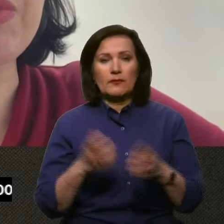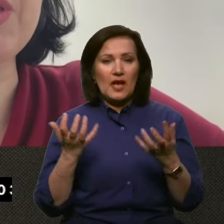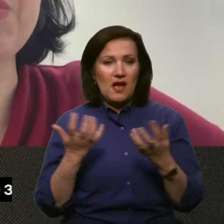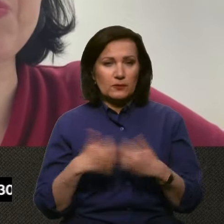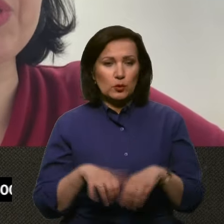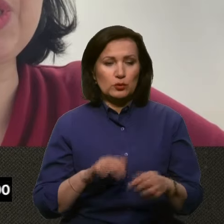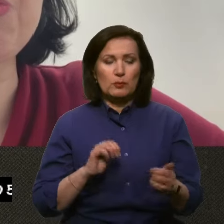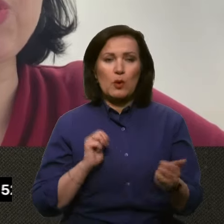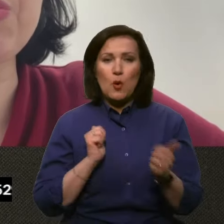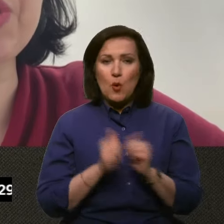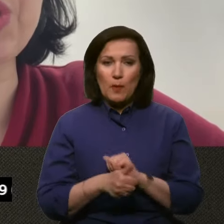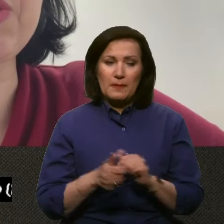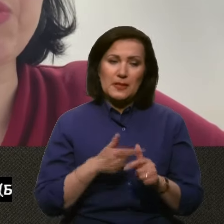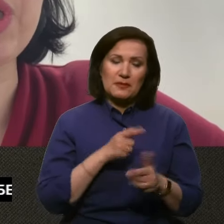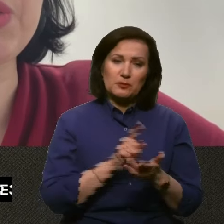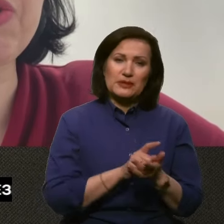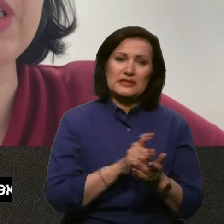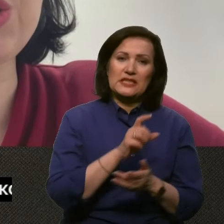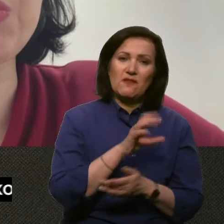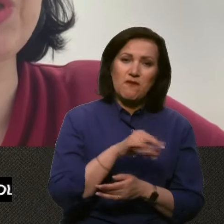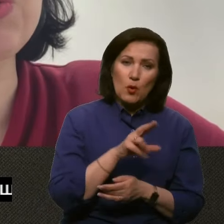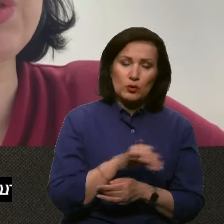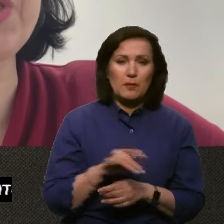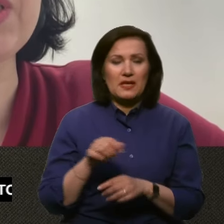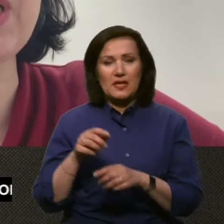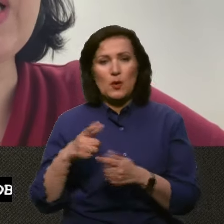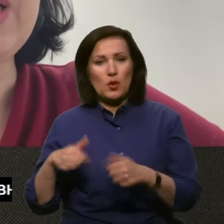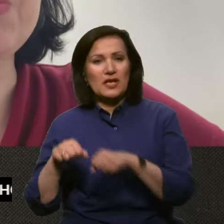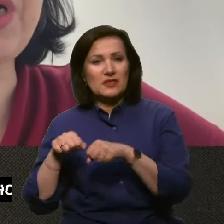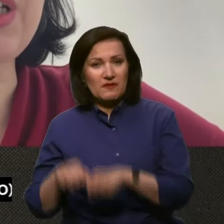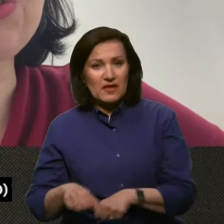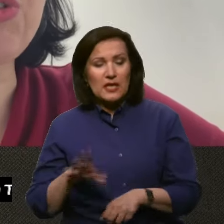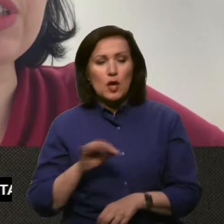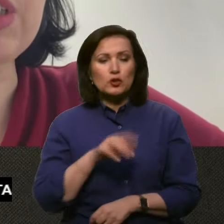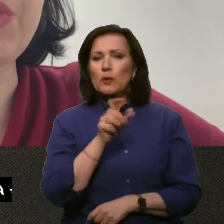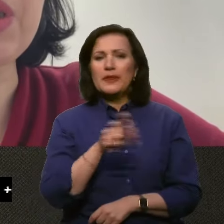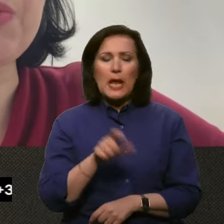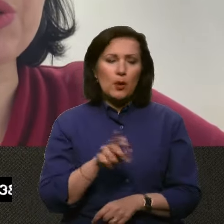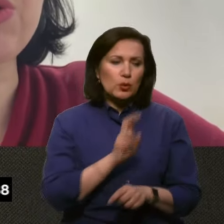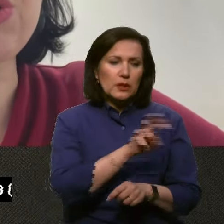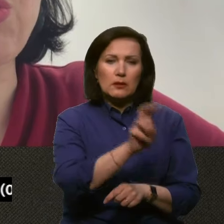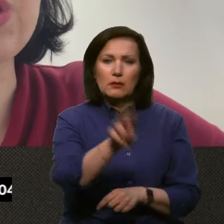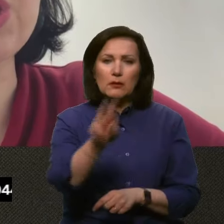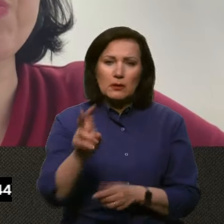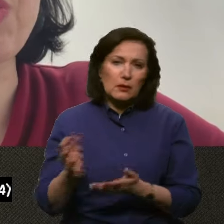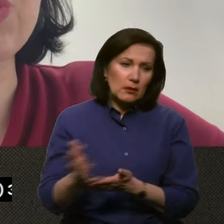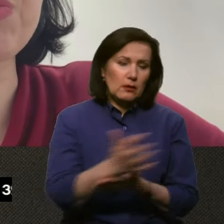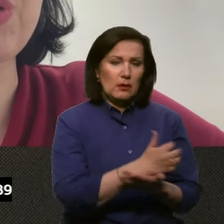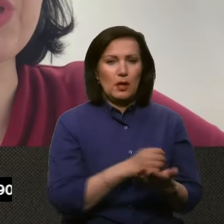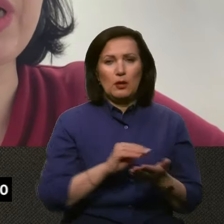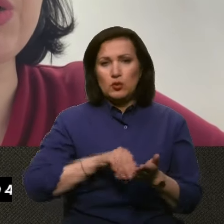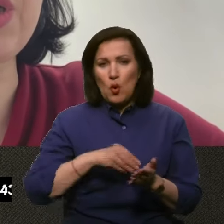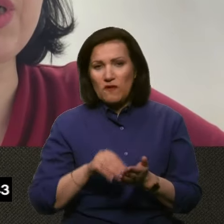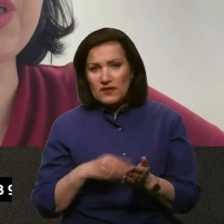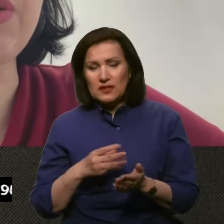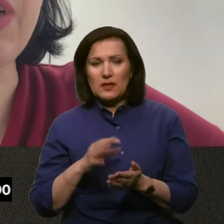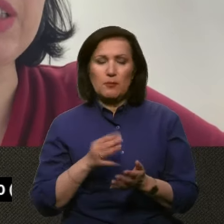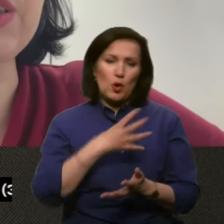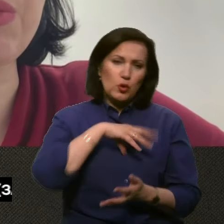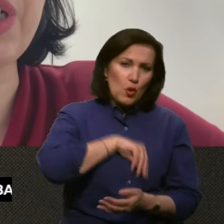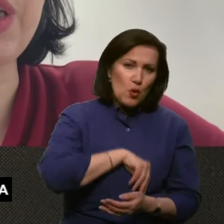автоматизуємо обміни між пенсійним фондом та державними органами влади, щоб не люди бігали і збирали довідки, наприклад, про свої доходи чи про розмір